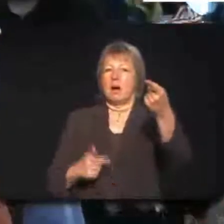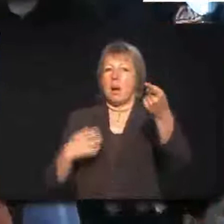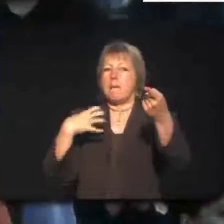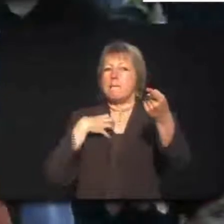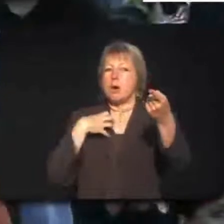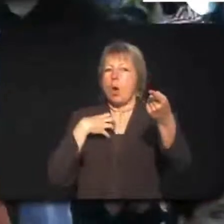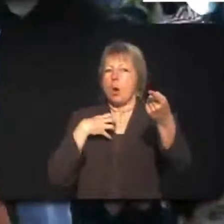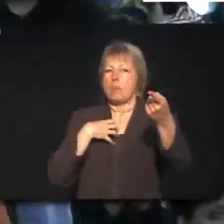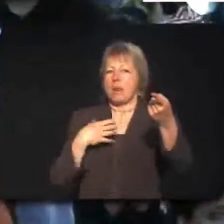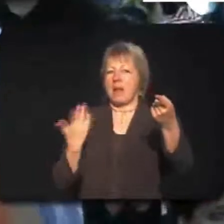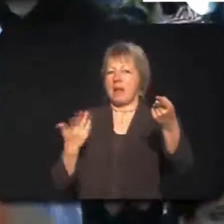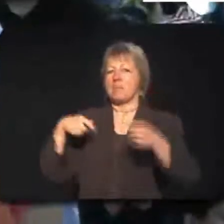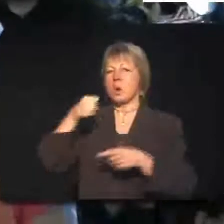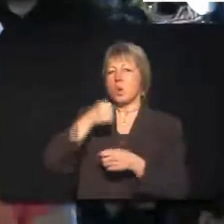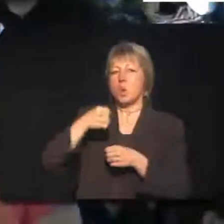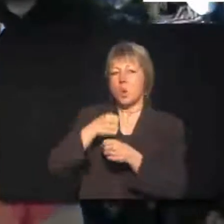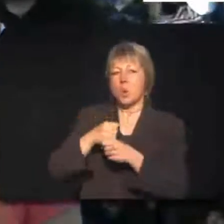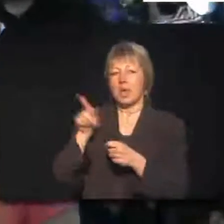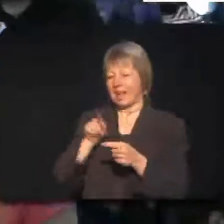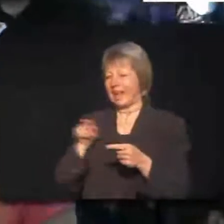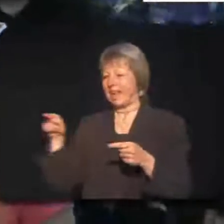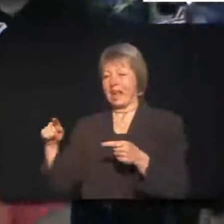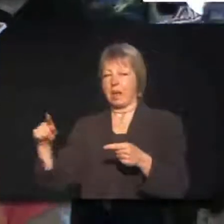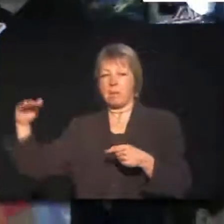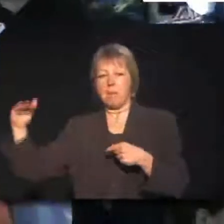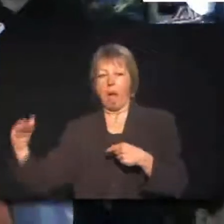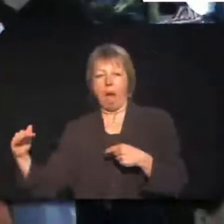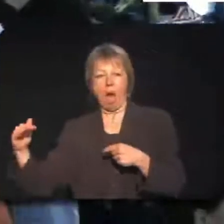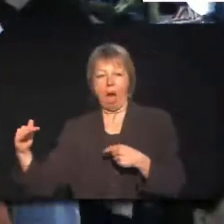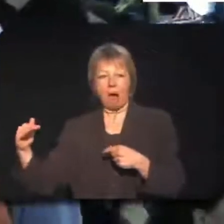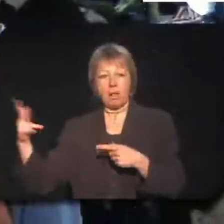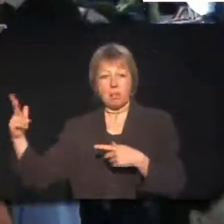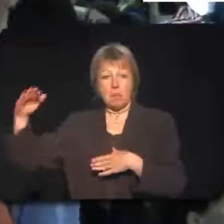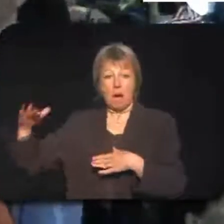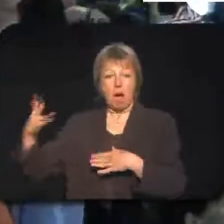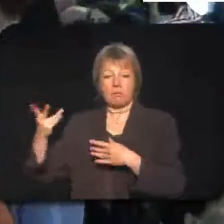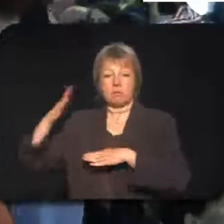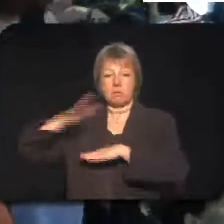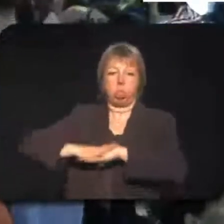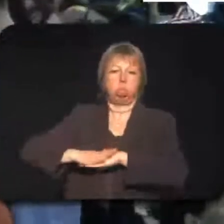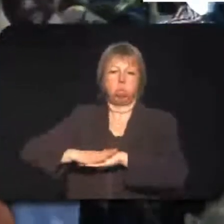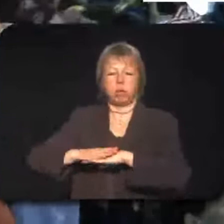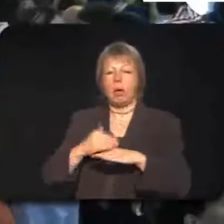er steht auf dem Abwasserschlauch wir laufen voll